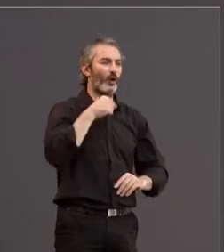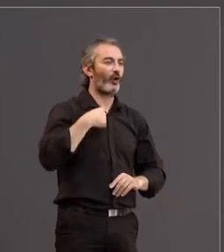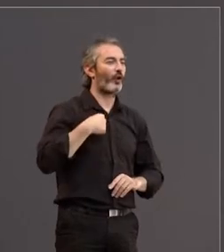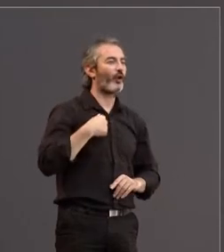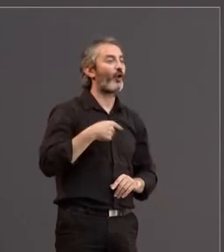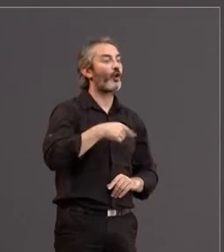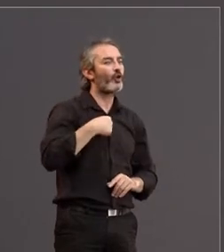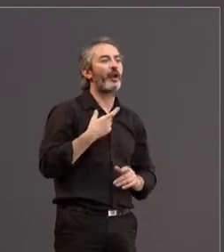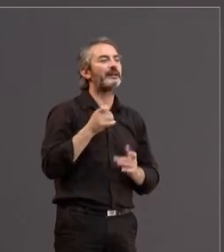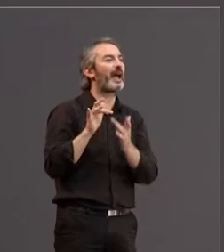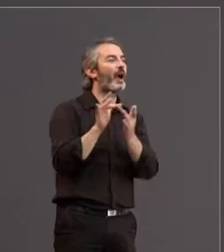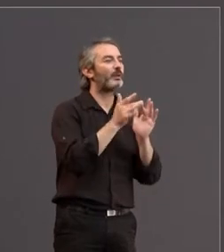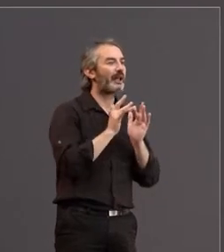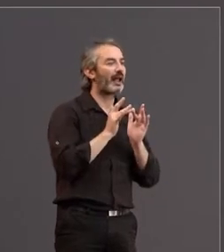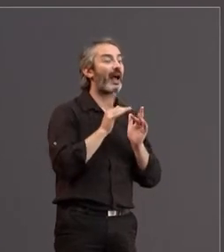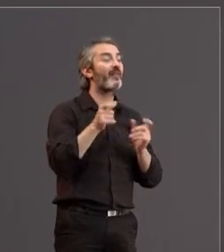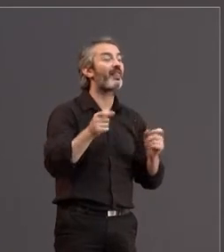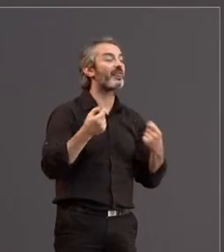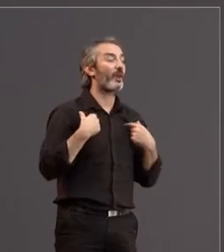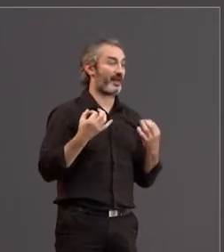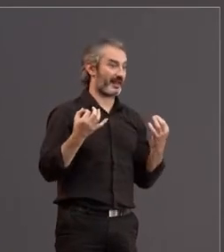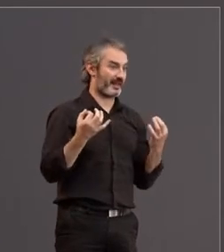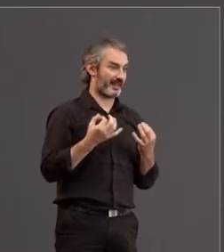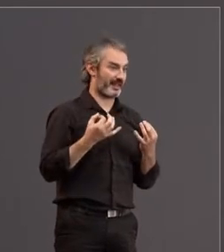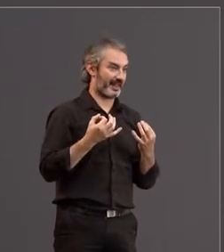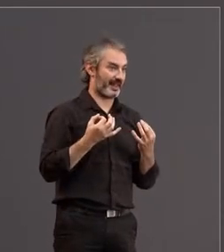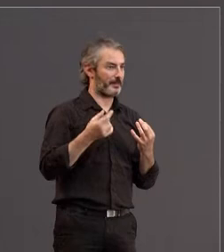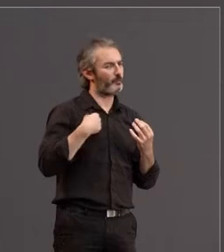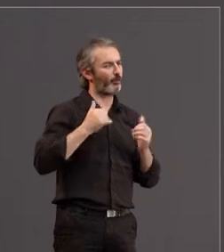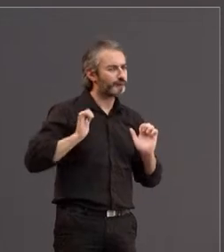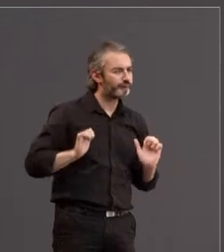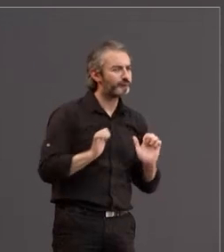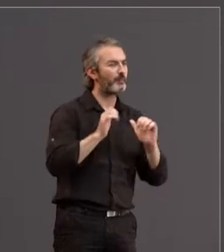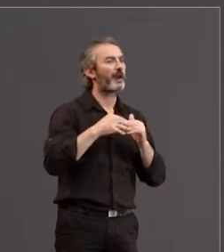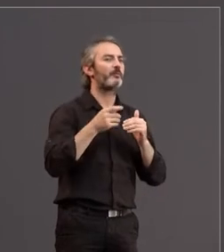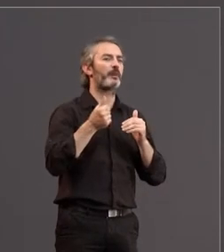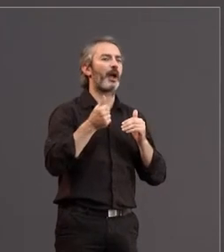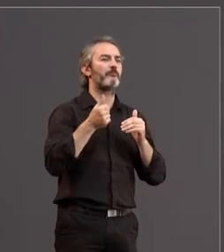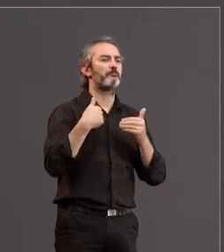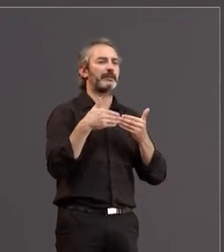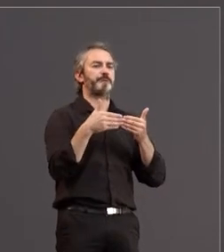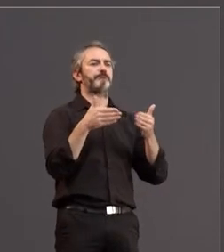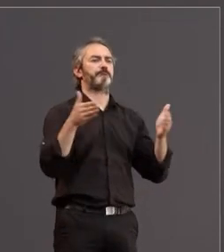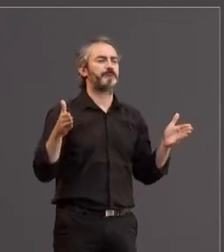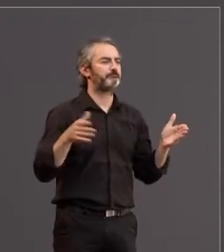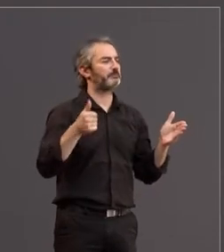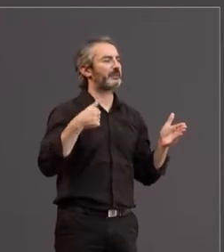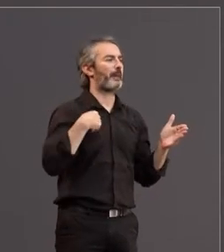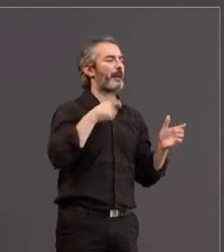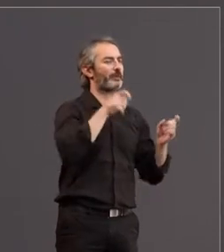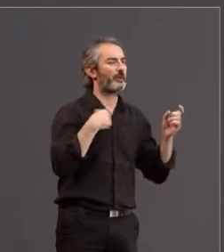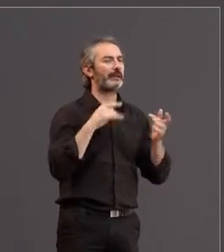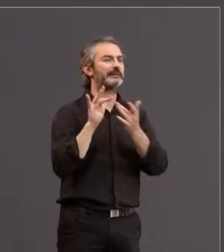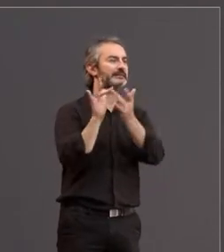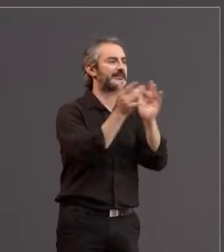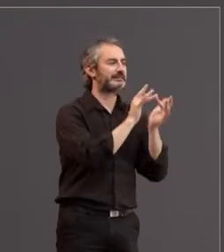estar en contacte amb l'anglès, em va donar doncs, aquesta empenta per obrir-me una miqueta més a la gent, em va ajudar a erradicar pors,